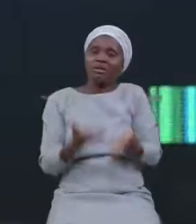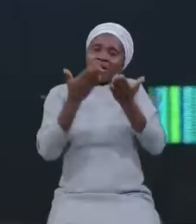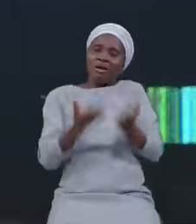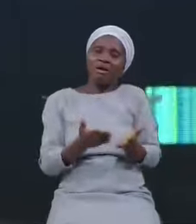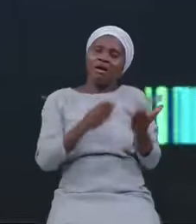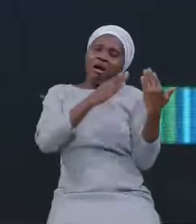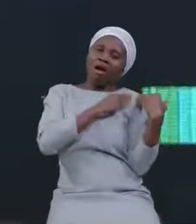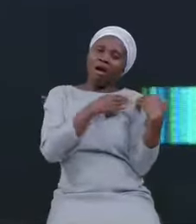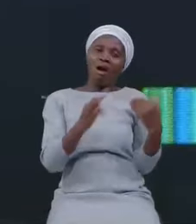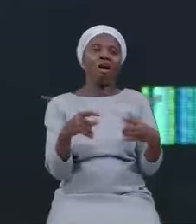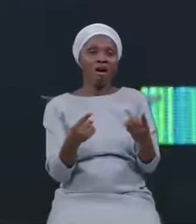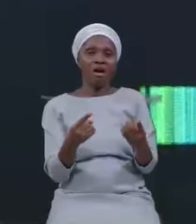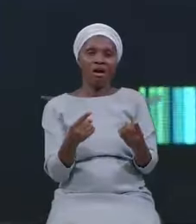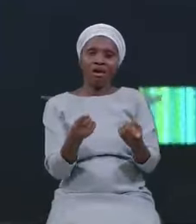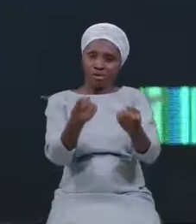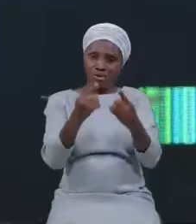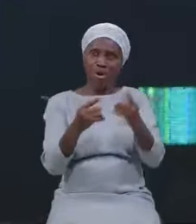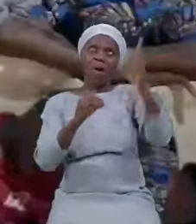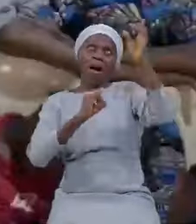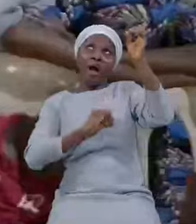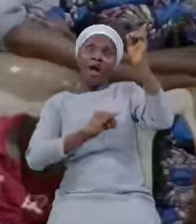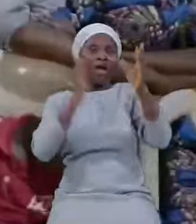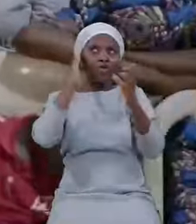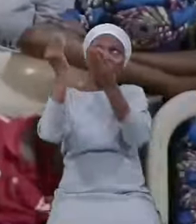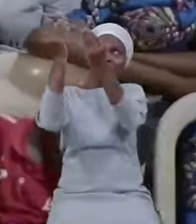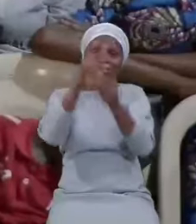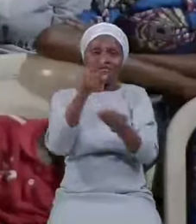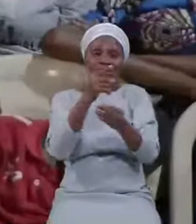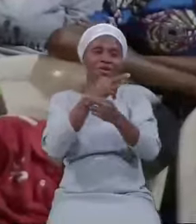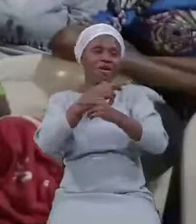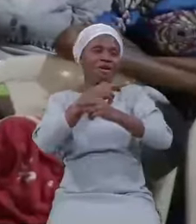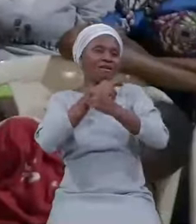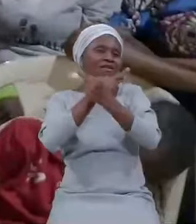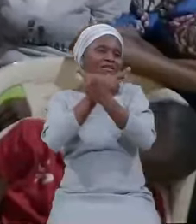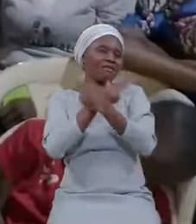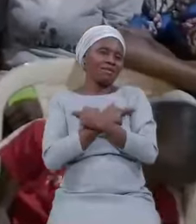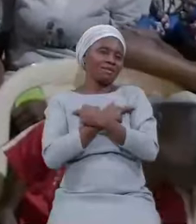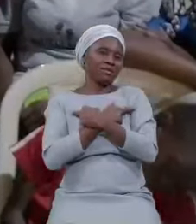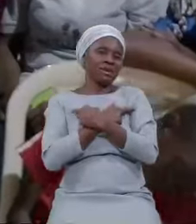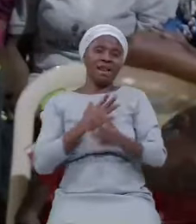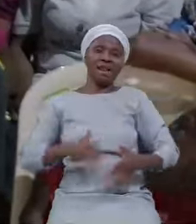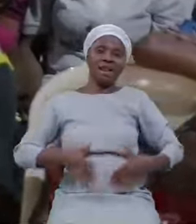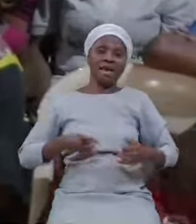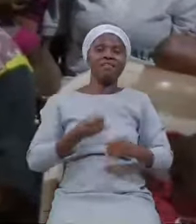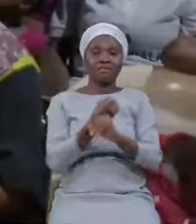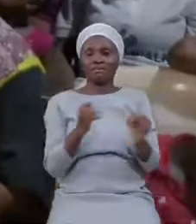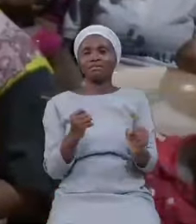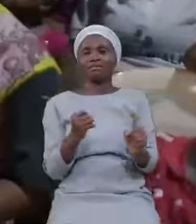la vie et le salut. Partout tu es, tu veux avoir ce salut,